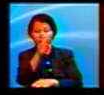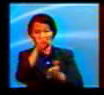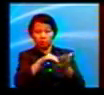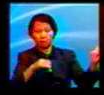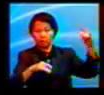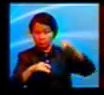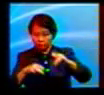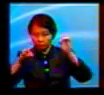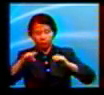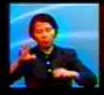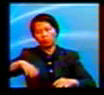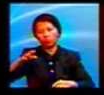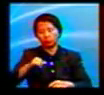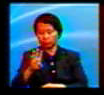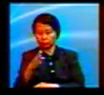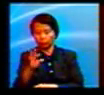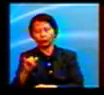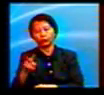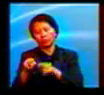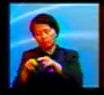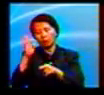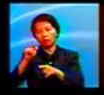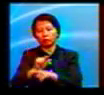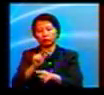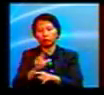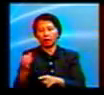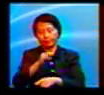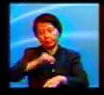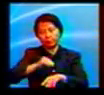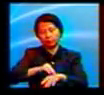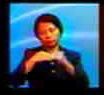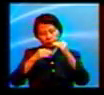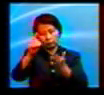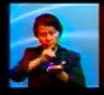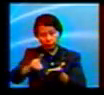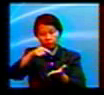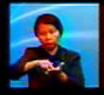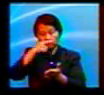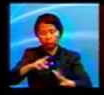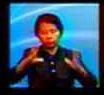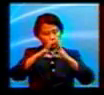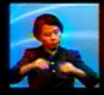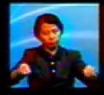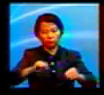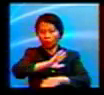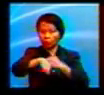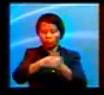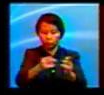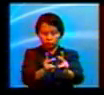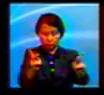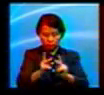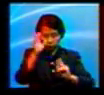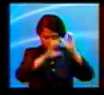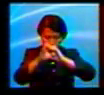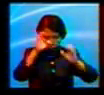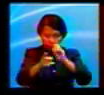diterbangkan ke Perth. Bluefin 21 akan terus digunakan dan mengambil masa mungkin dalam tempoh seminggu ini untuk menyelesaikan seluruh kawasan